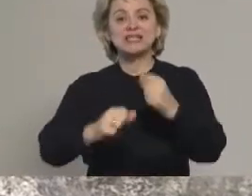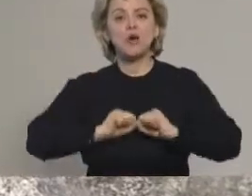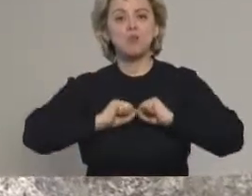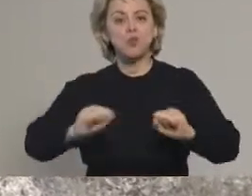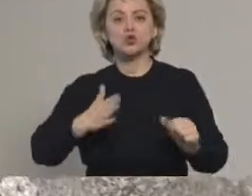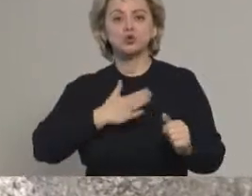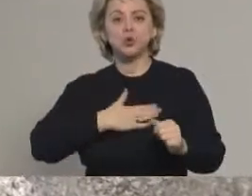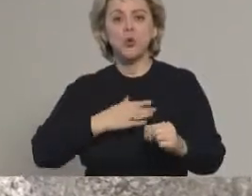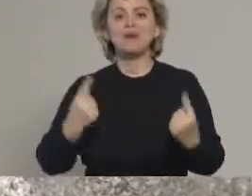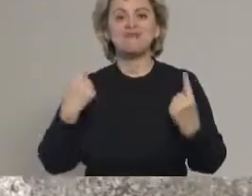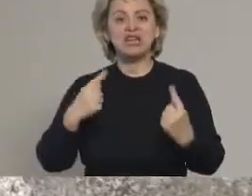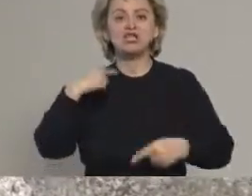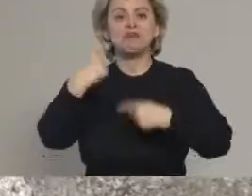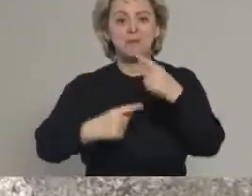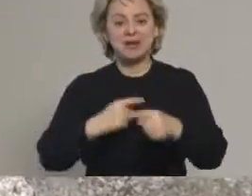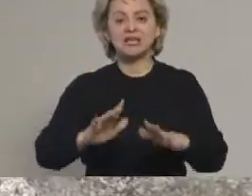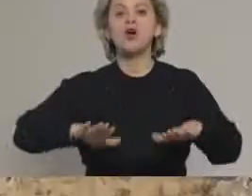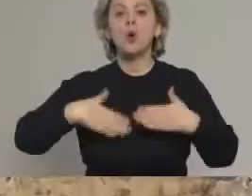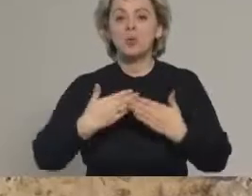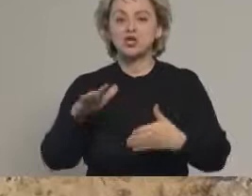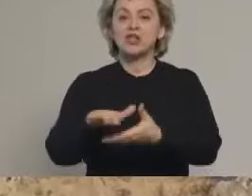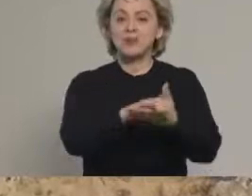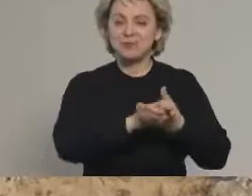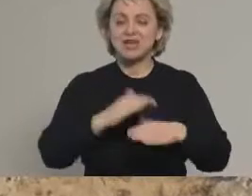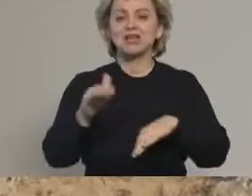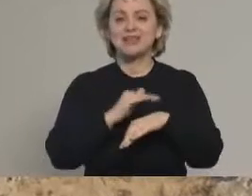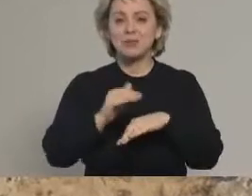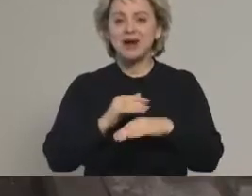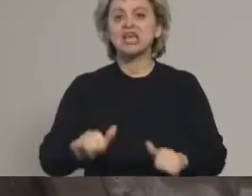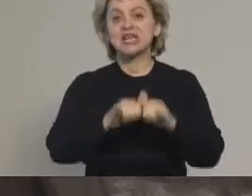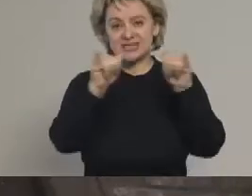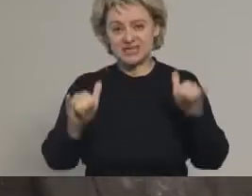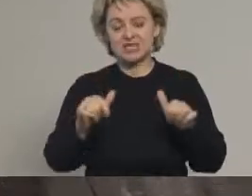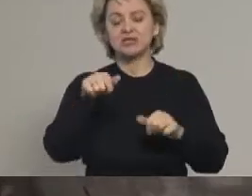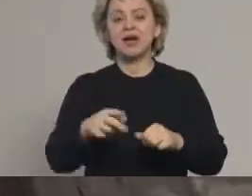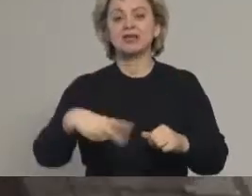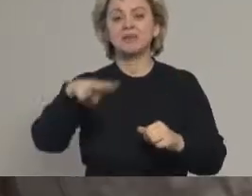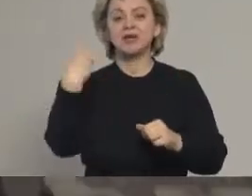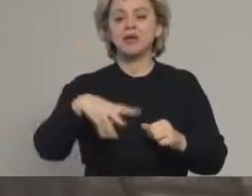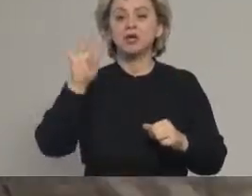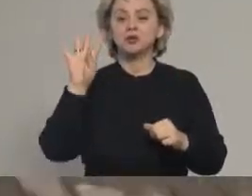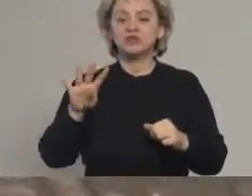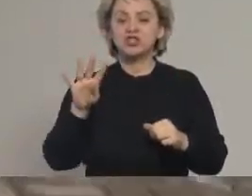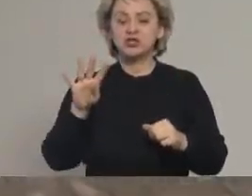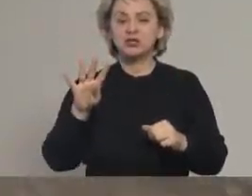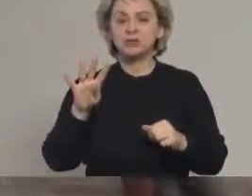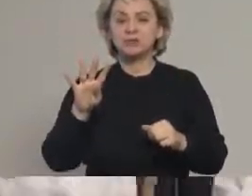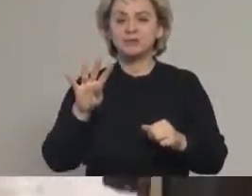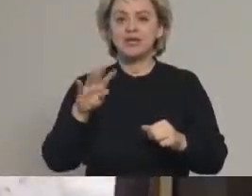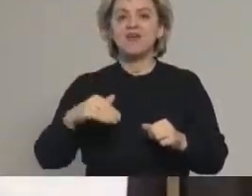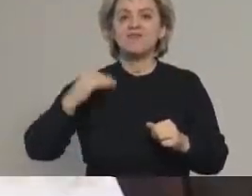мужество и духовное величие предков и пожелали мира, добра и созидания. Олеся Слонько, Андрей Токарев, Дон